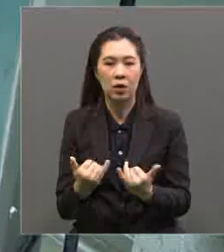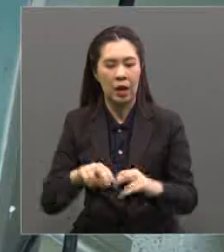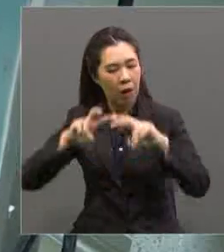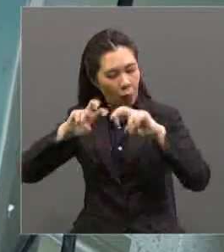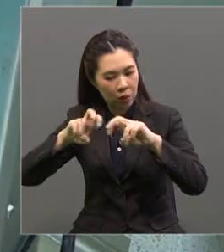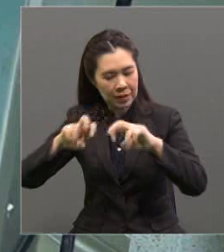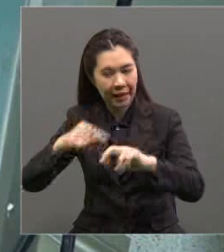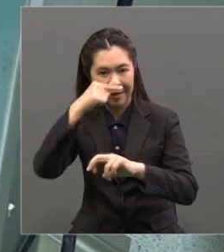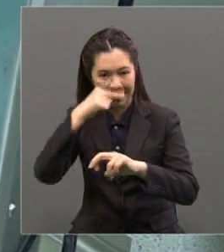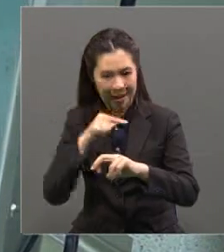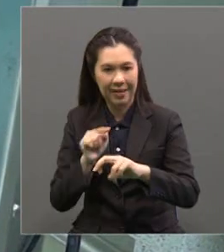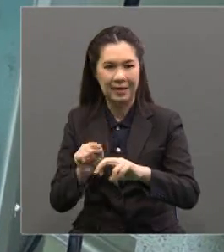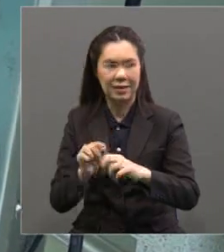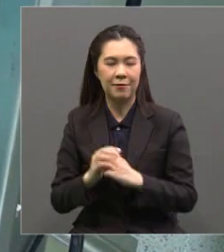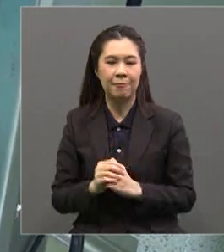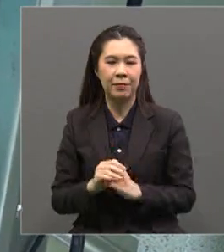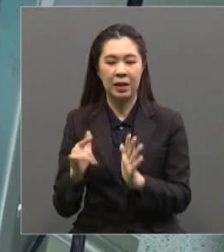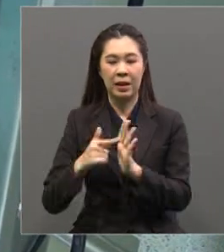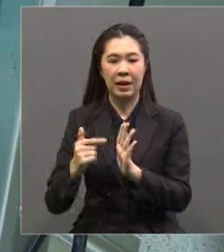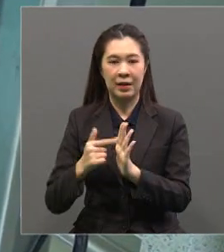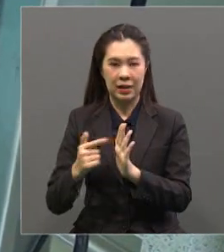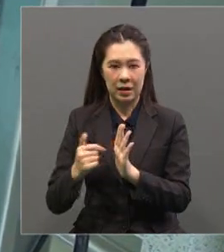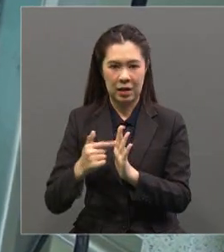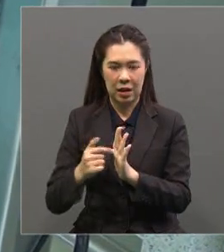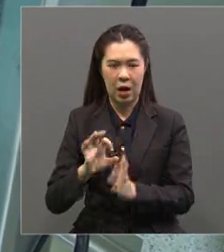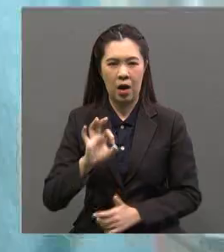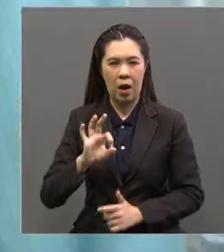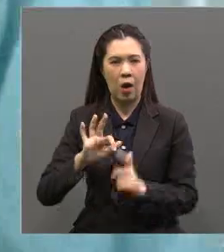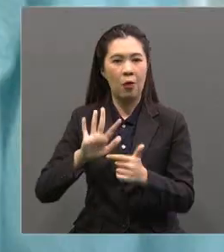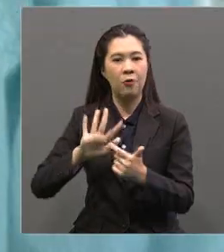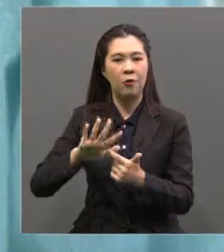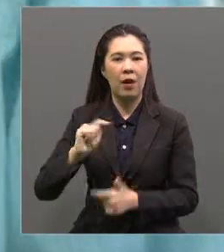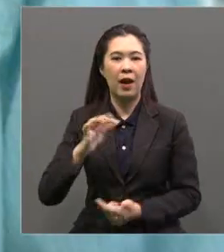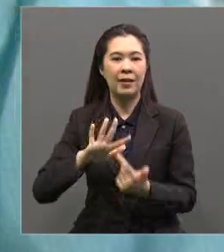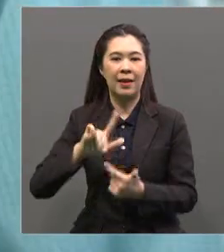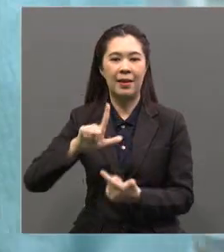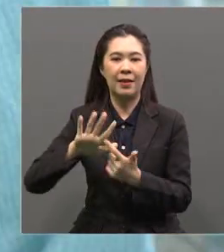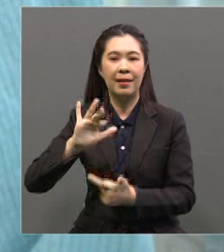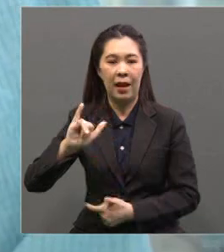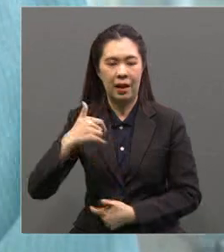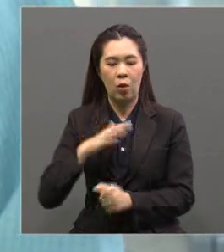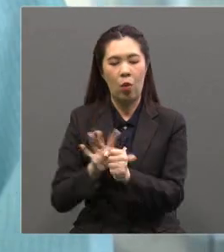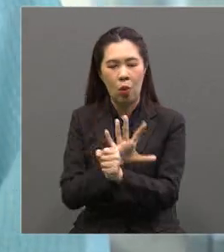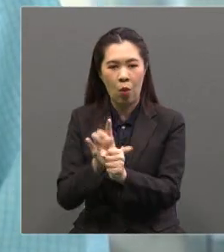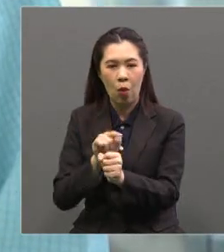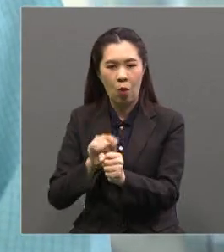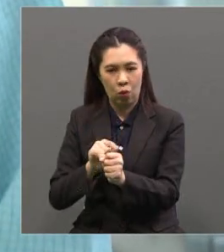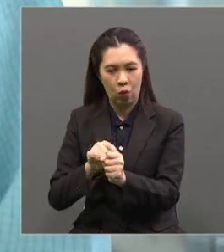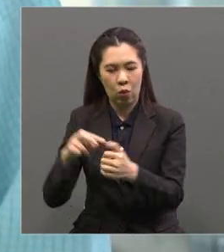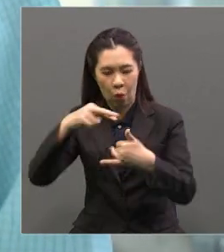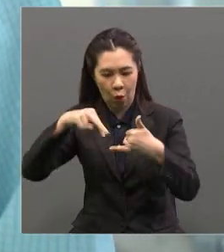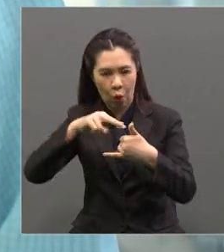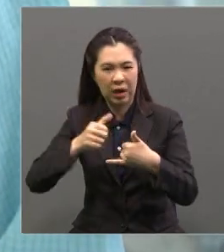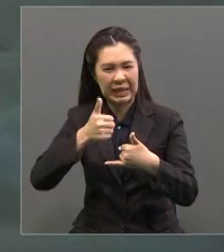ผลการวิจัยในไทยเองก็ยังพบว่าการใช้ยาฟ้าล้มละลายโจรกลับได้ประสิทธิภาพในการรักษาโรคโควิดได้ดีกว่า